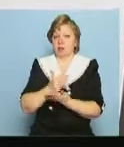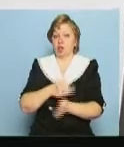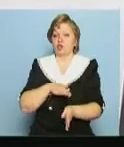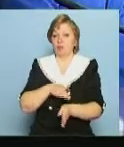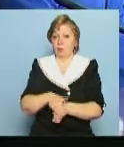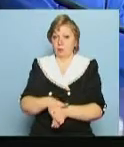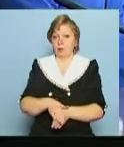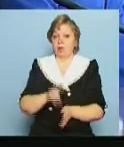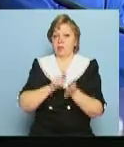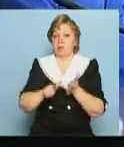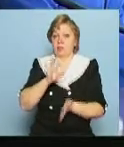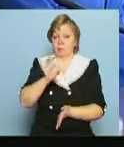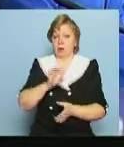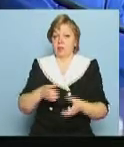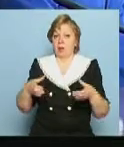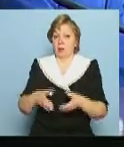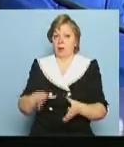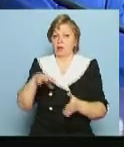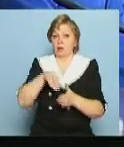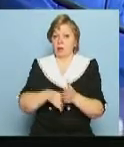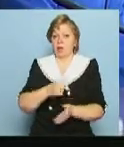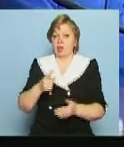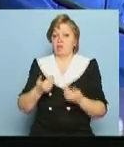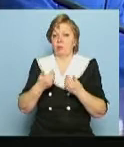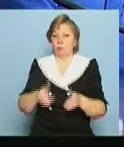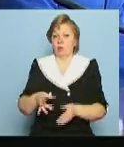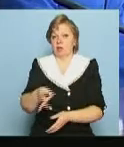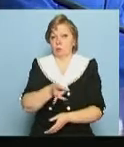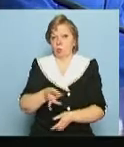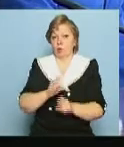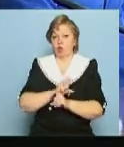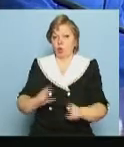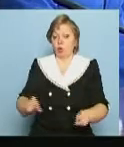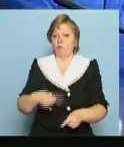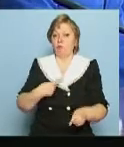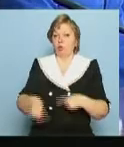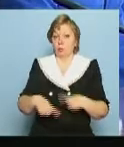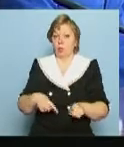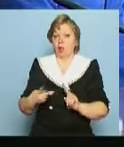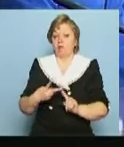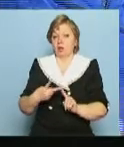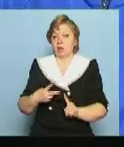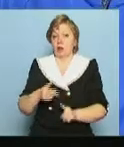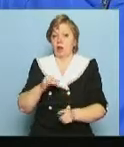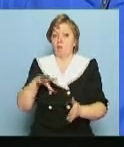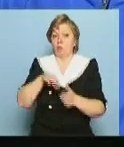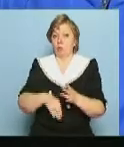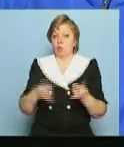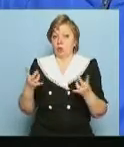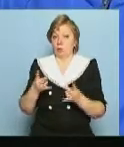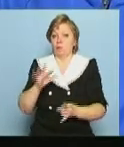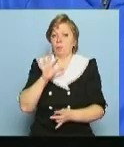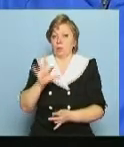что на 70% команда должна состоять из выпускников республиканской школы футбола. Вторая – по итогам сезона быть в пятерке сильнейших в